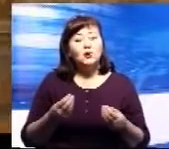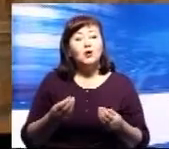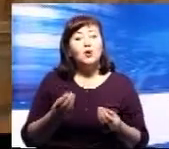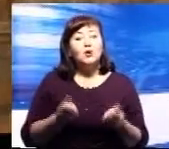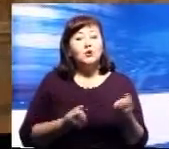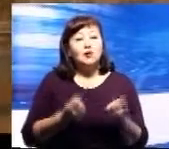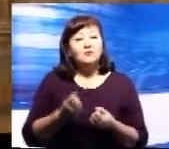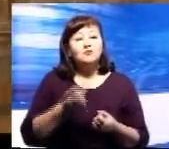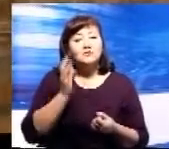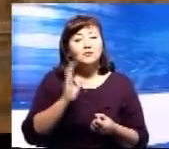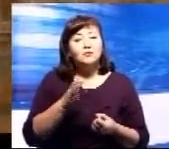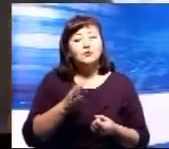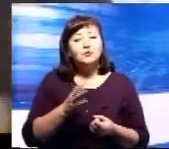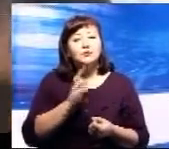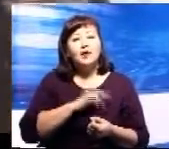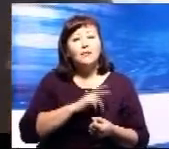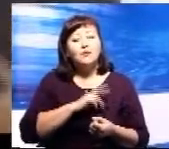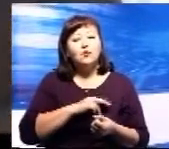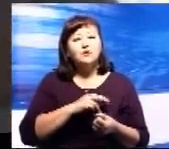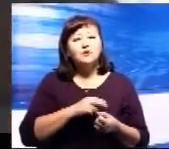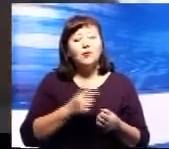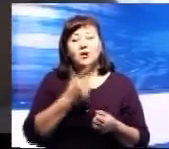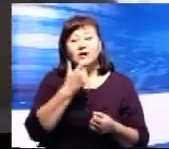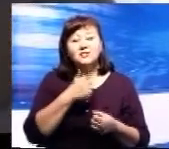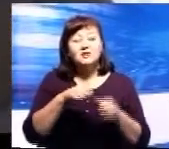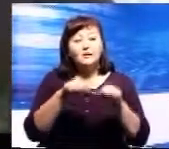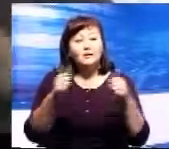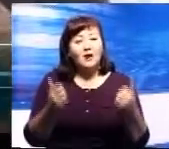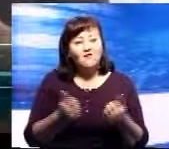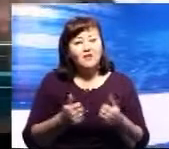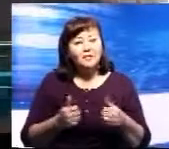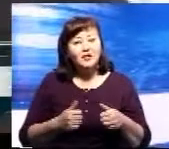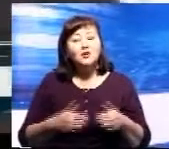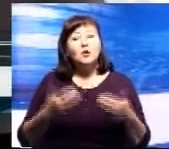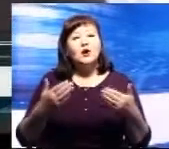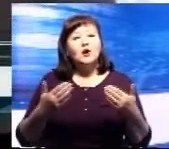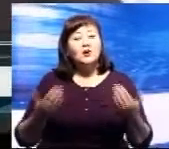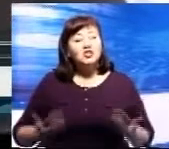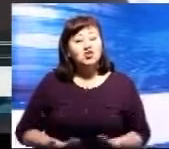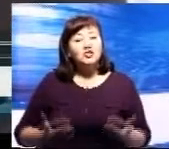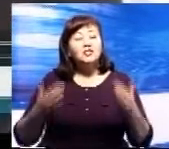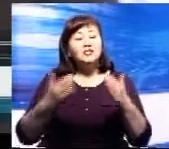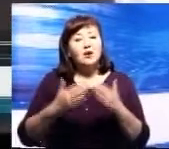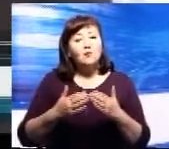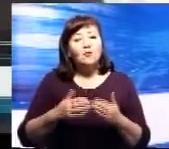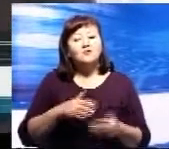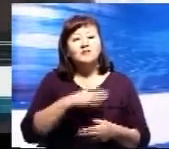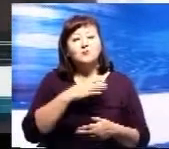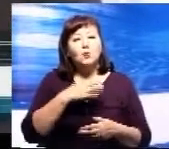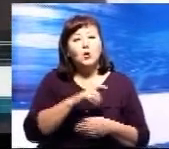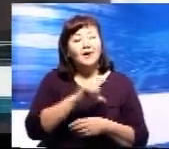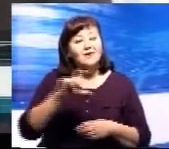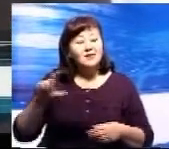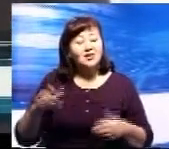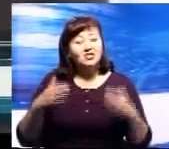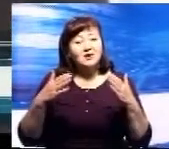дворы многоэтажных жилых домов. Мы, реализовывая наши проекты от центра к периферии, сегодня будем заходить и